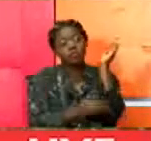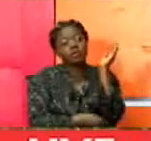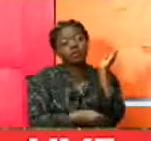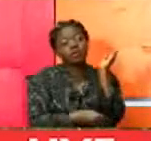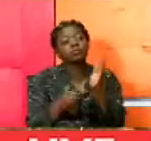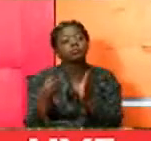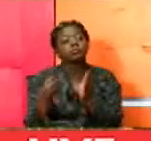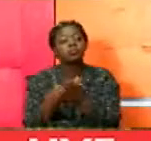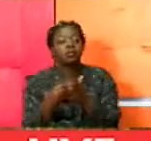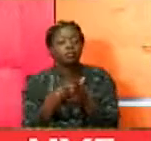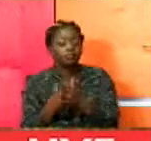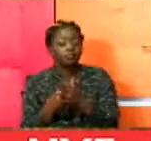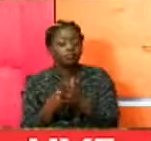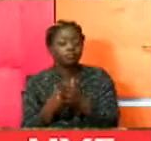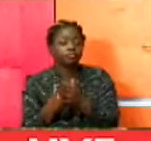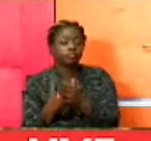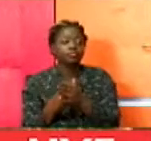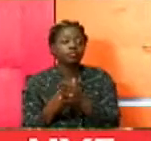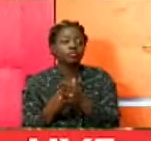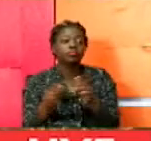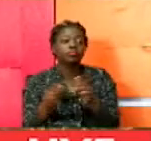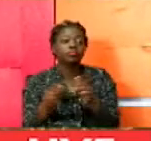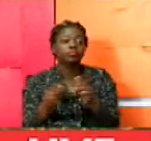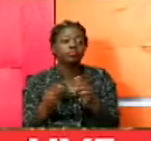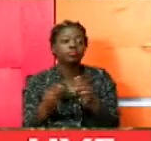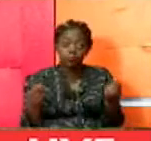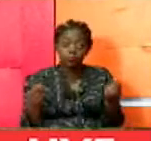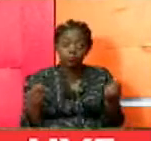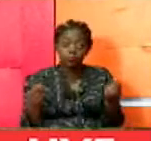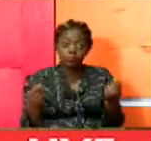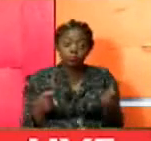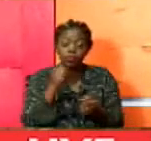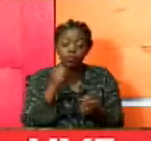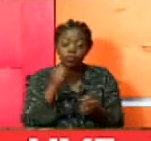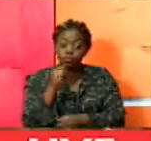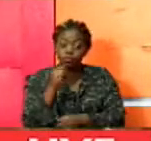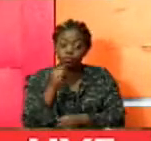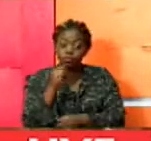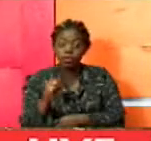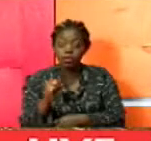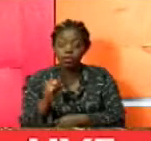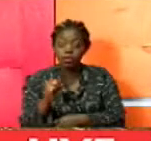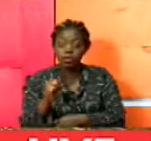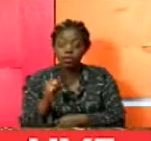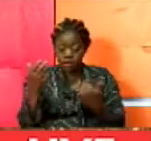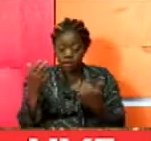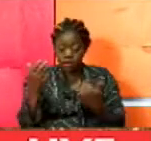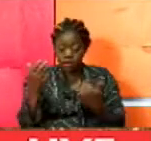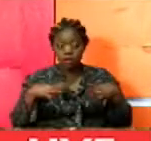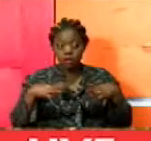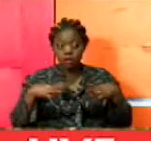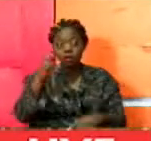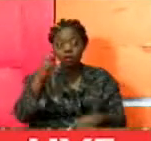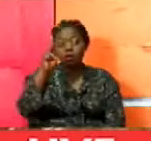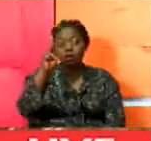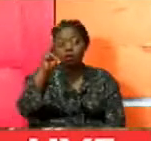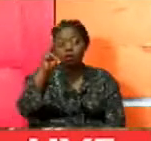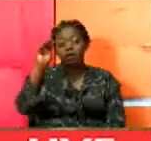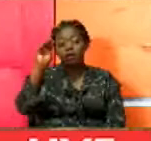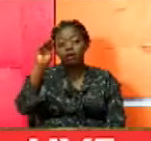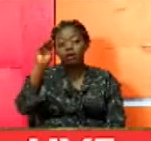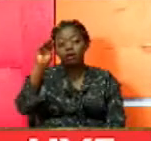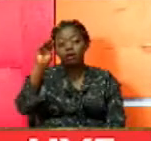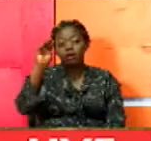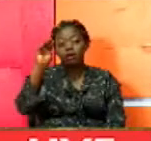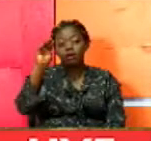Money. Era mwena muzeeyi Kabuchinga Robert muganda wange n'aba Vision Group